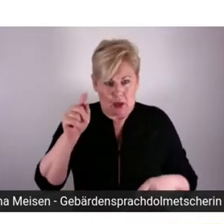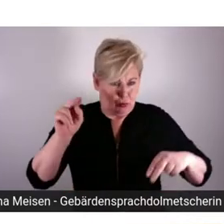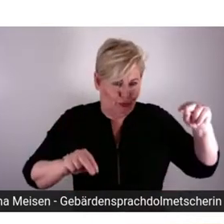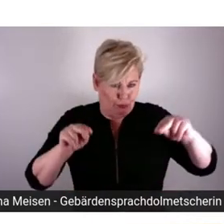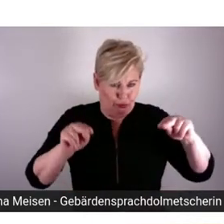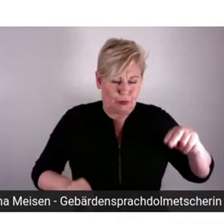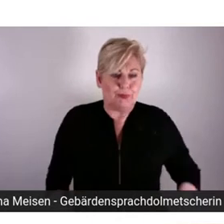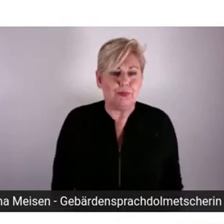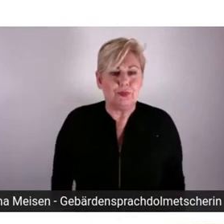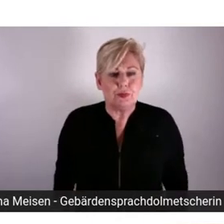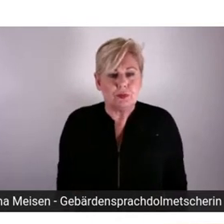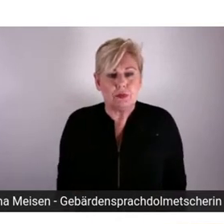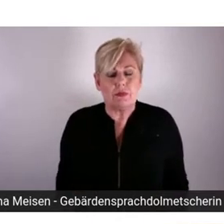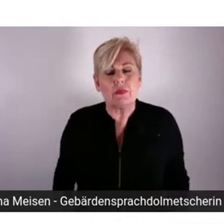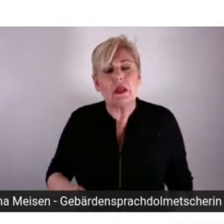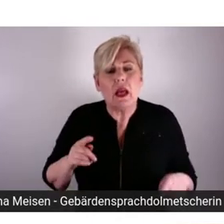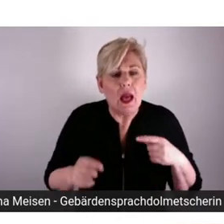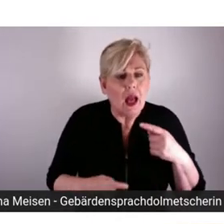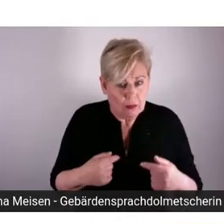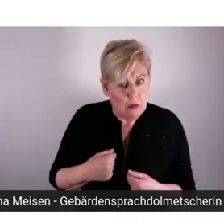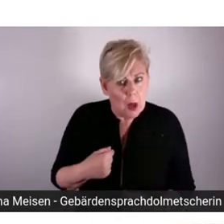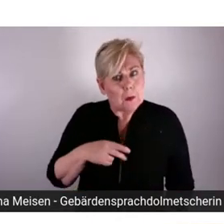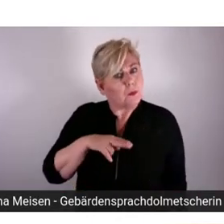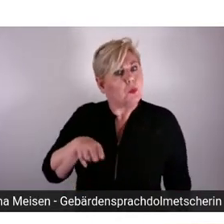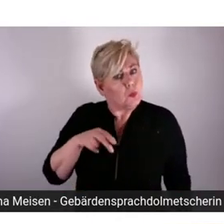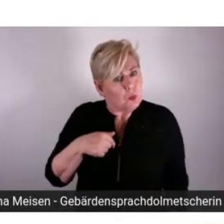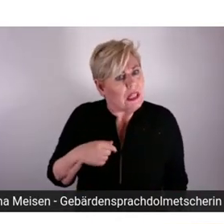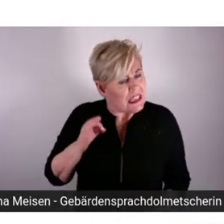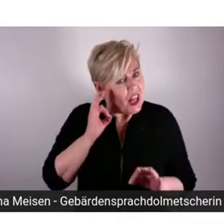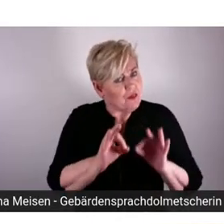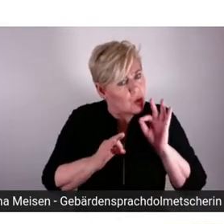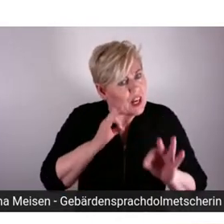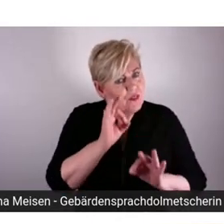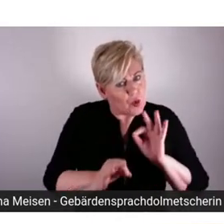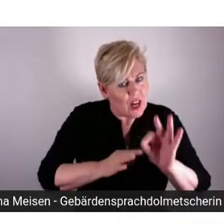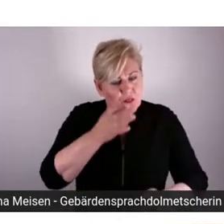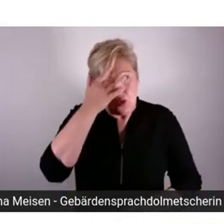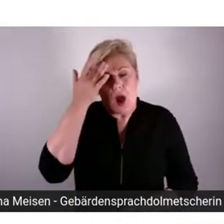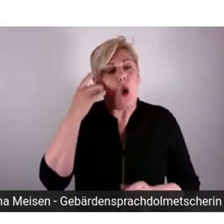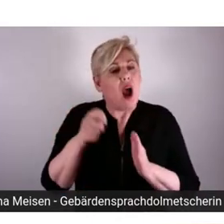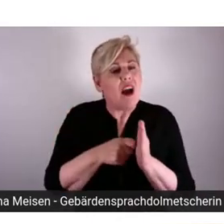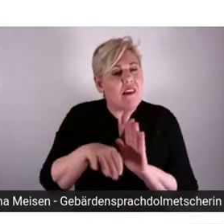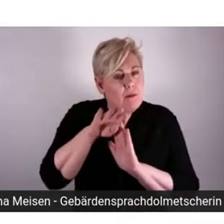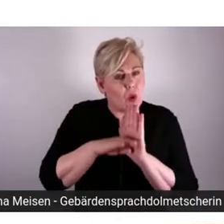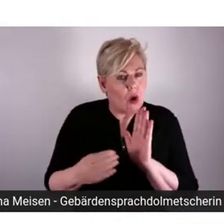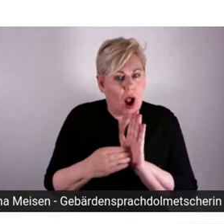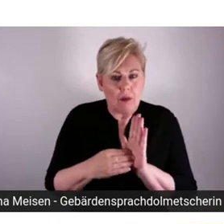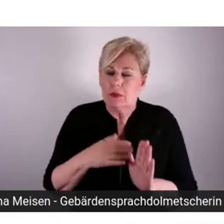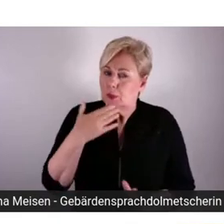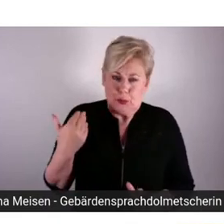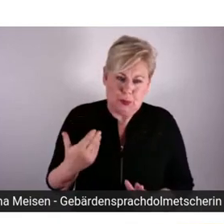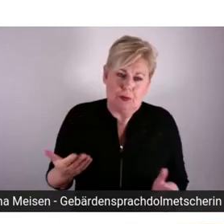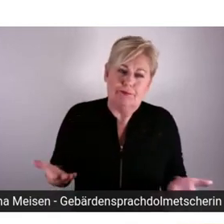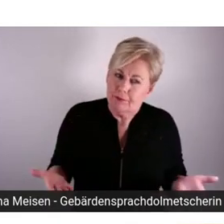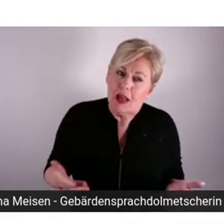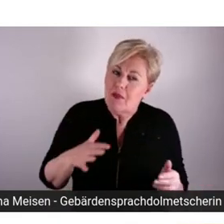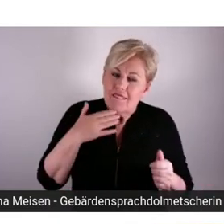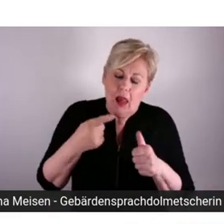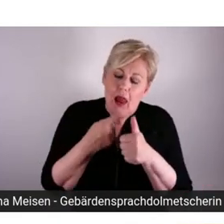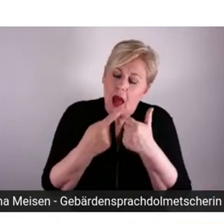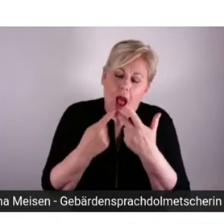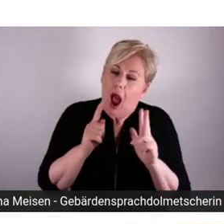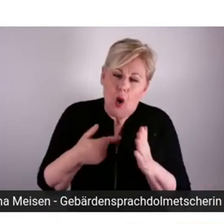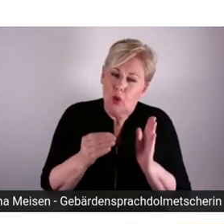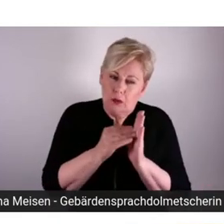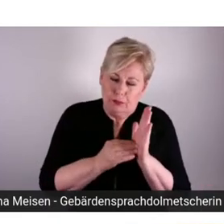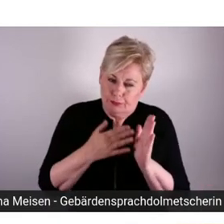das immer mit Sympathie begleitet und dass das nicht im Wahlprogramm steht, da steht vieles nicht drin, weil es in Summe einfach zu